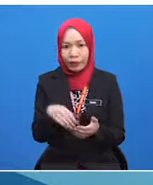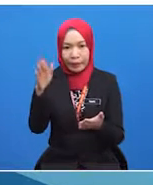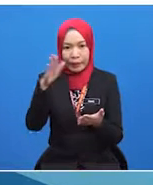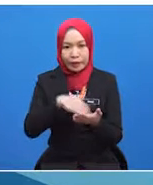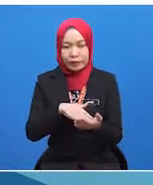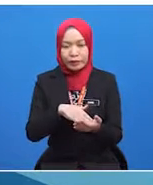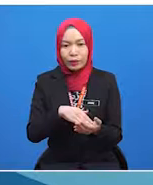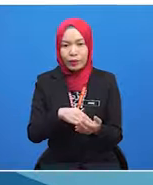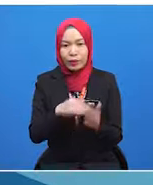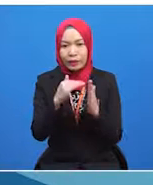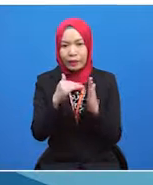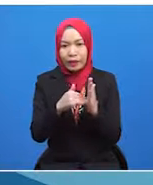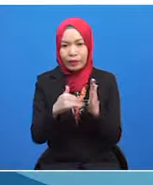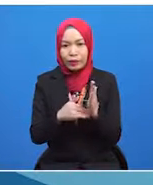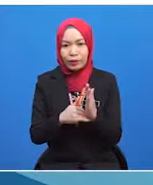perisian.